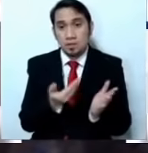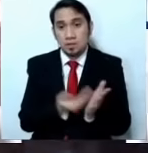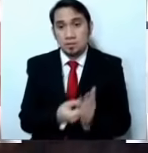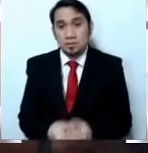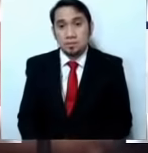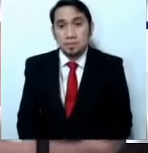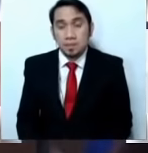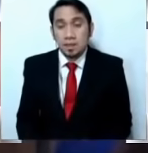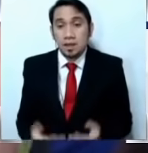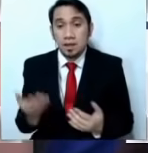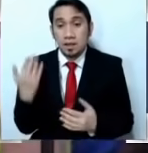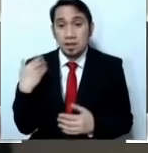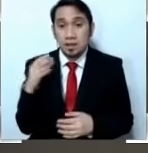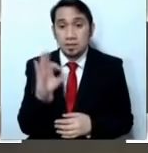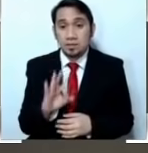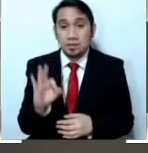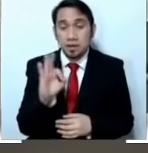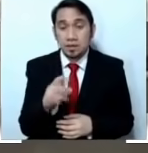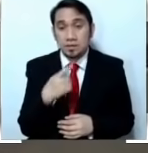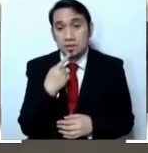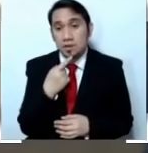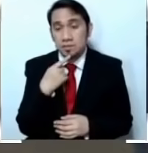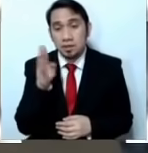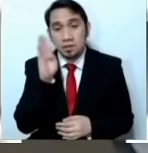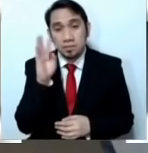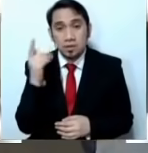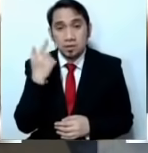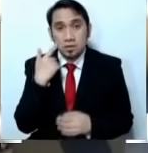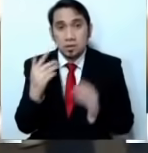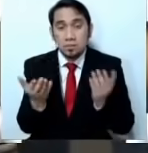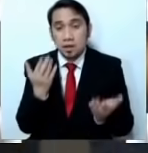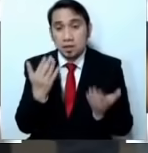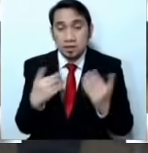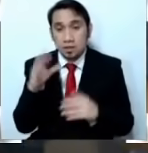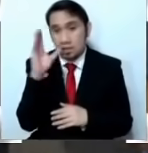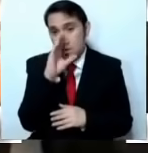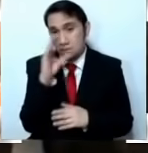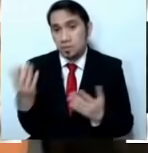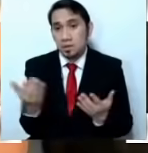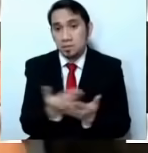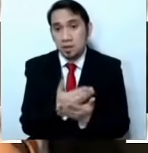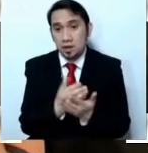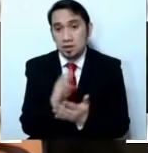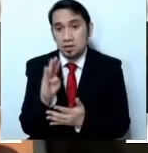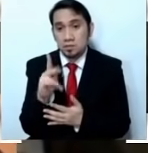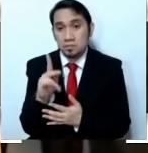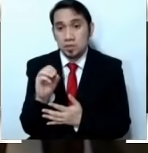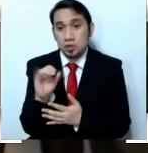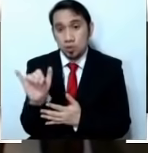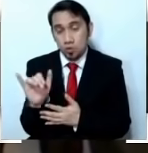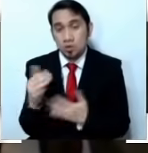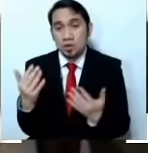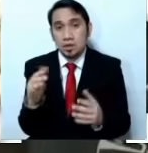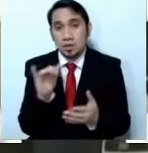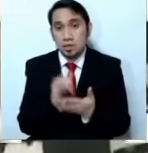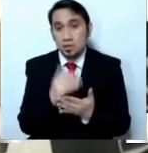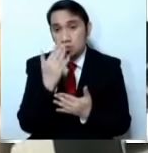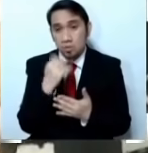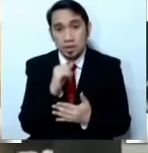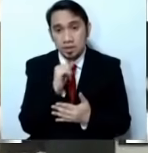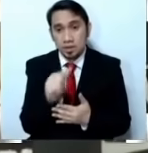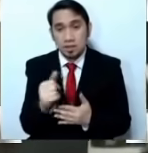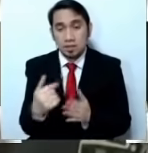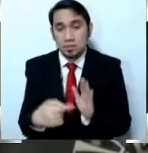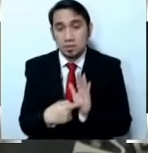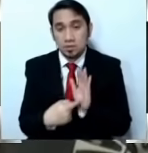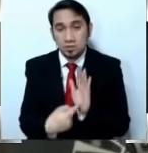Nitong Biyernes, nauna nang sinabi ni Go, baka naghahanap ng panibagong gagawing bikoy si Trillanes, kaya hindi agad inilabas ang alegasyon niya. Sayang daw